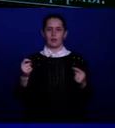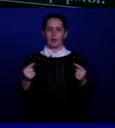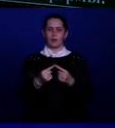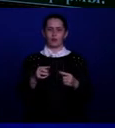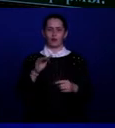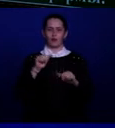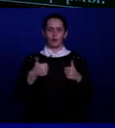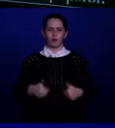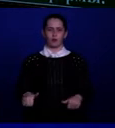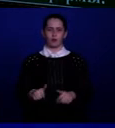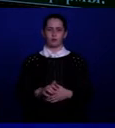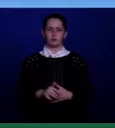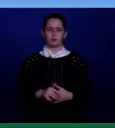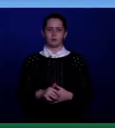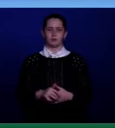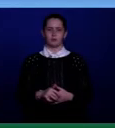Итак,